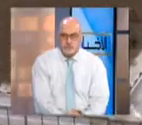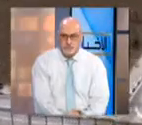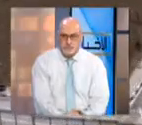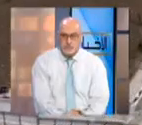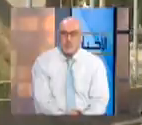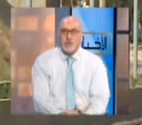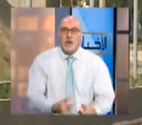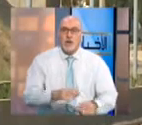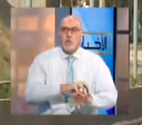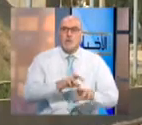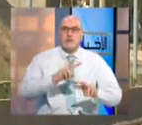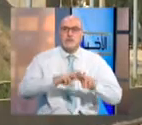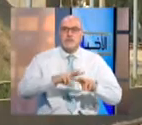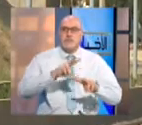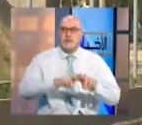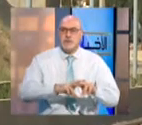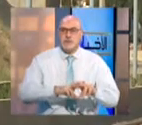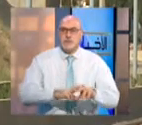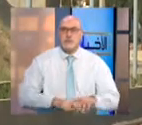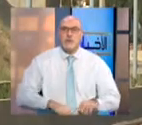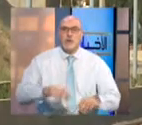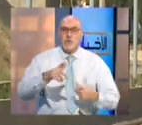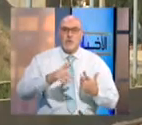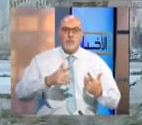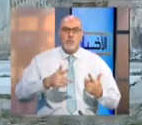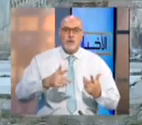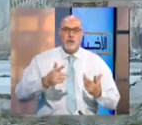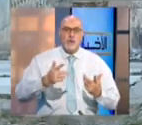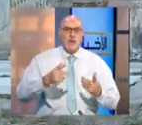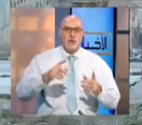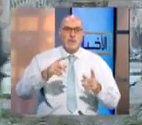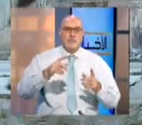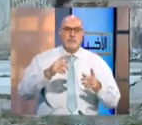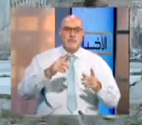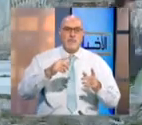تسمسيلت ولاية ولدت من رحم التقسيم الإداري لسنة